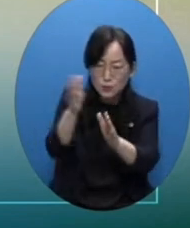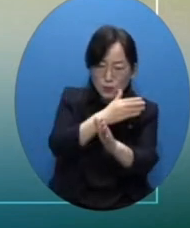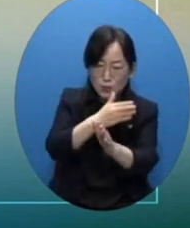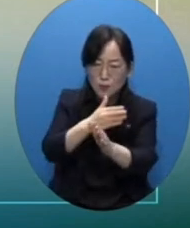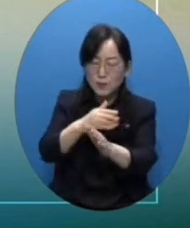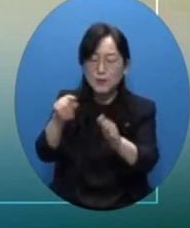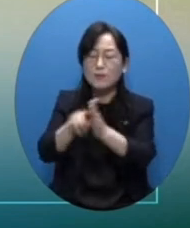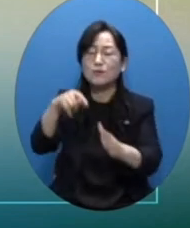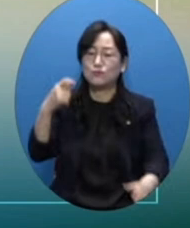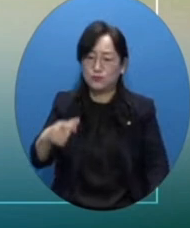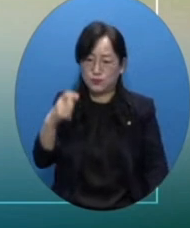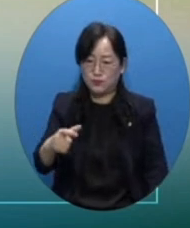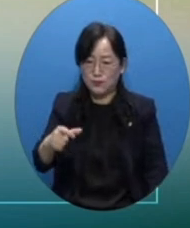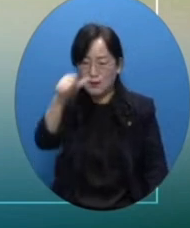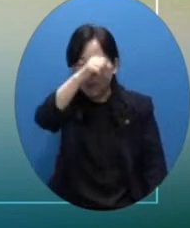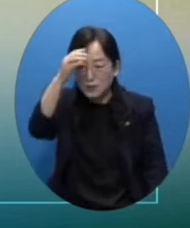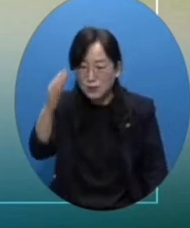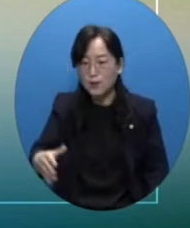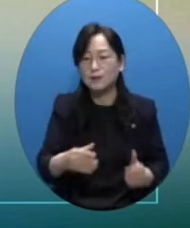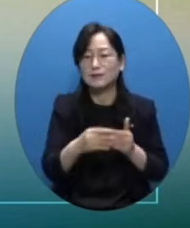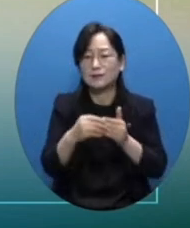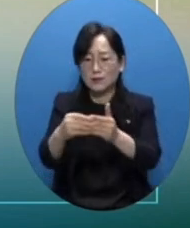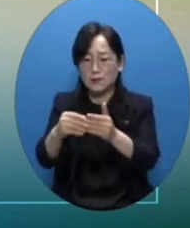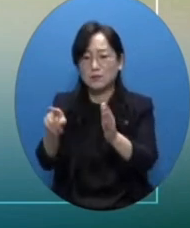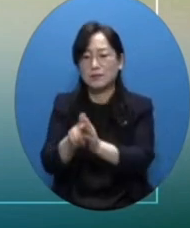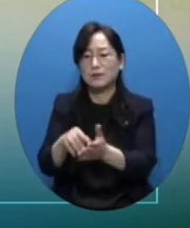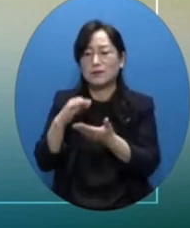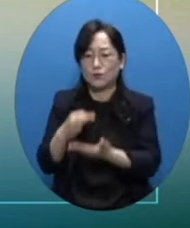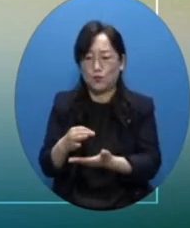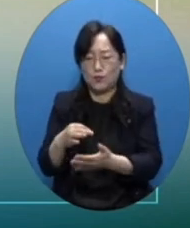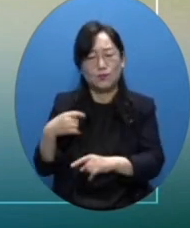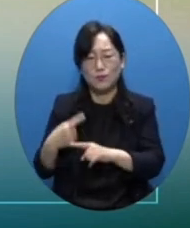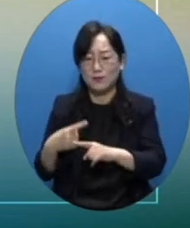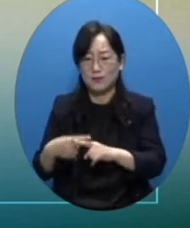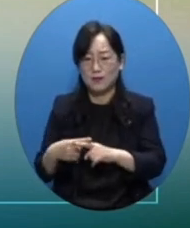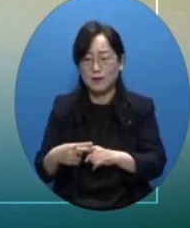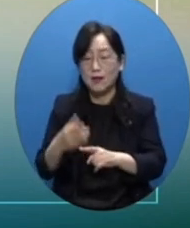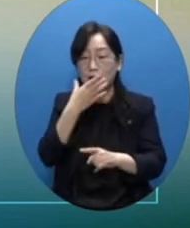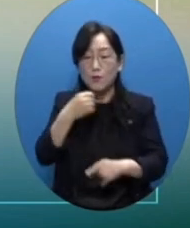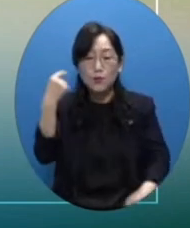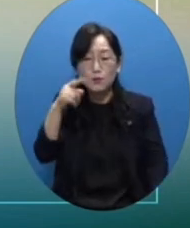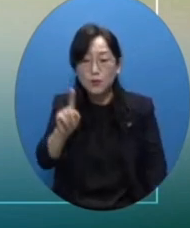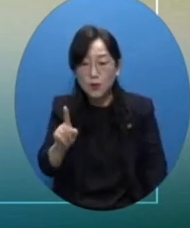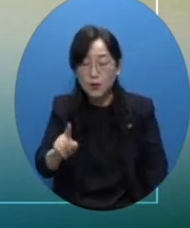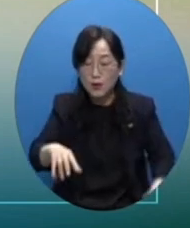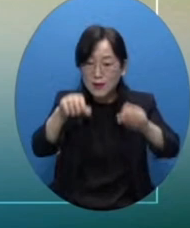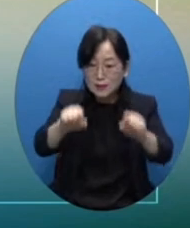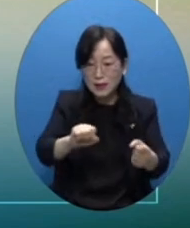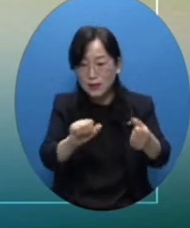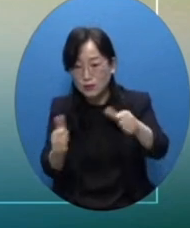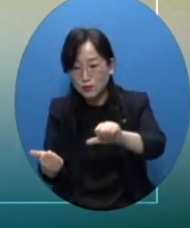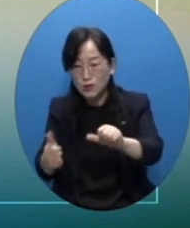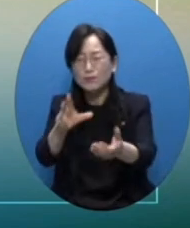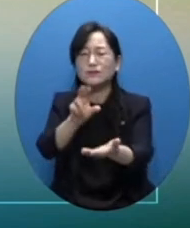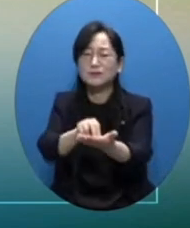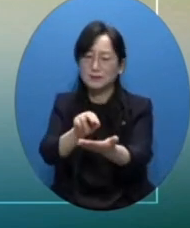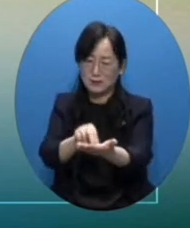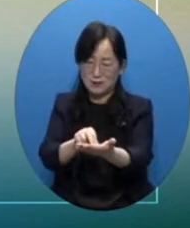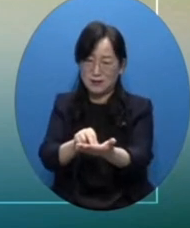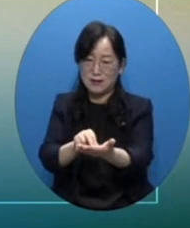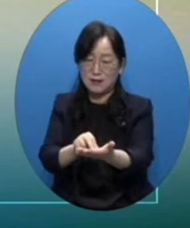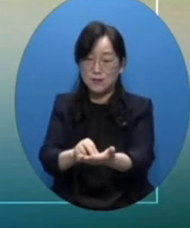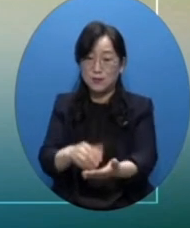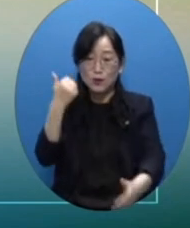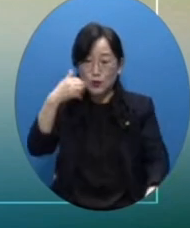냈음 을 이끌어가는 믿음의 자산이 됐습니다 복음은 사느냐 죽느냐의 문제입니다 누가